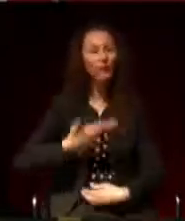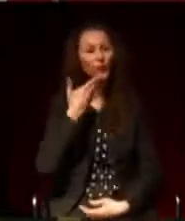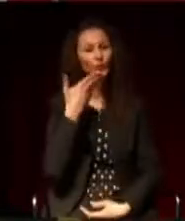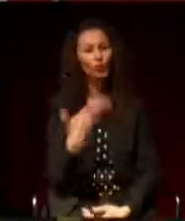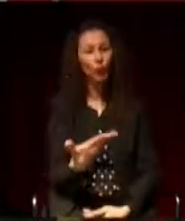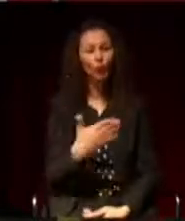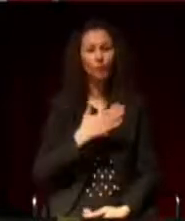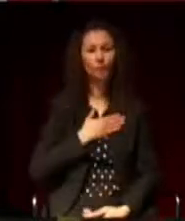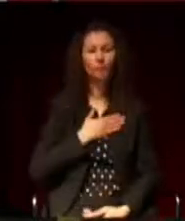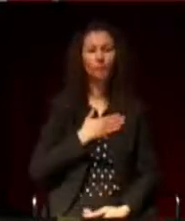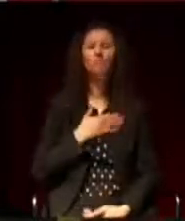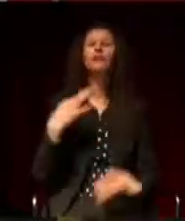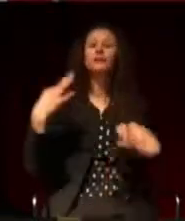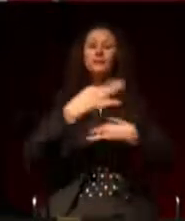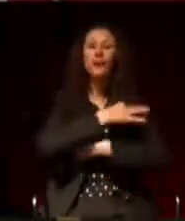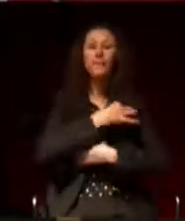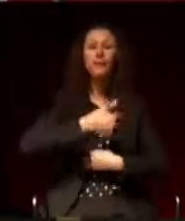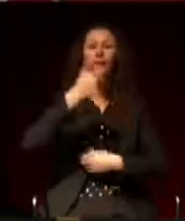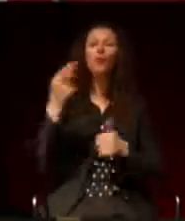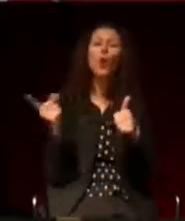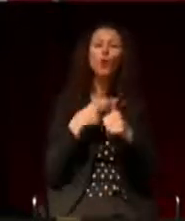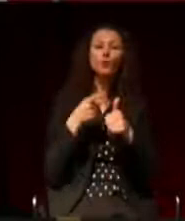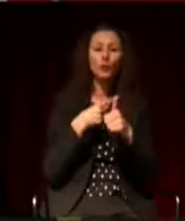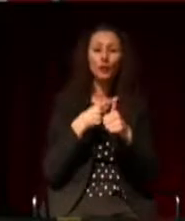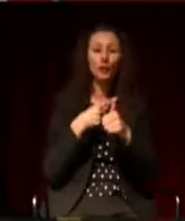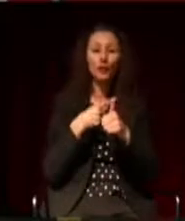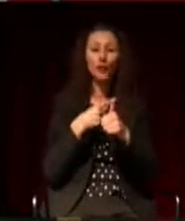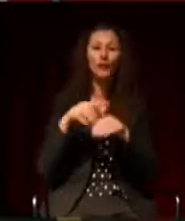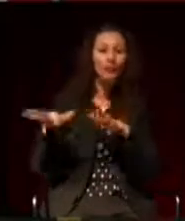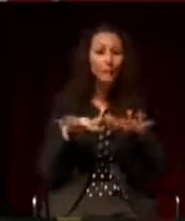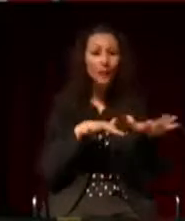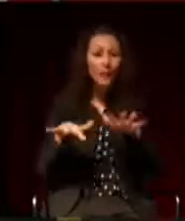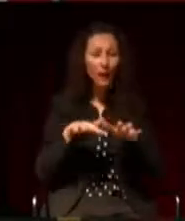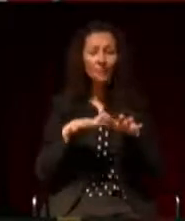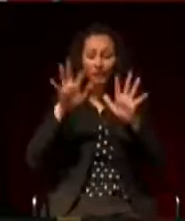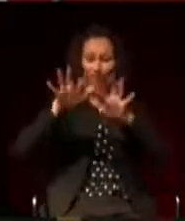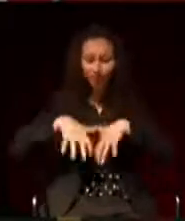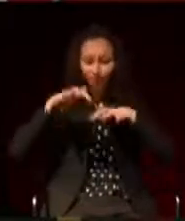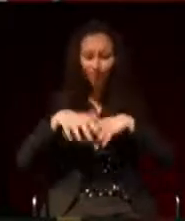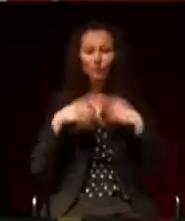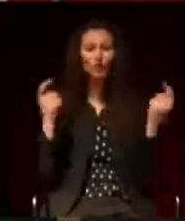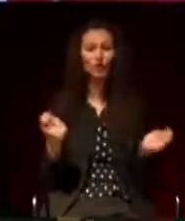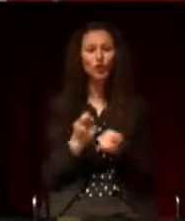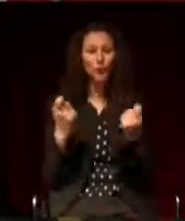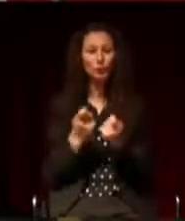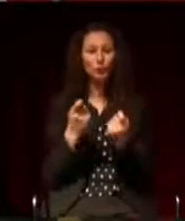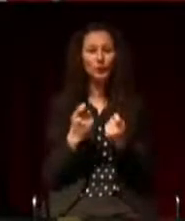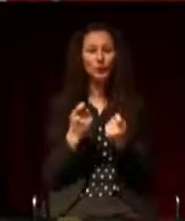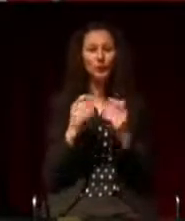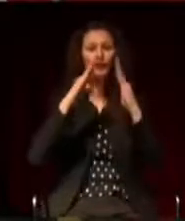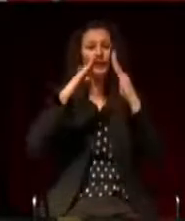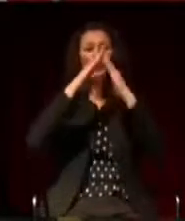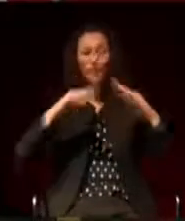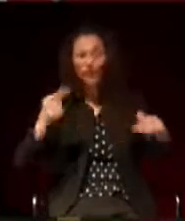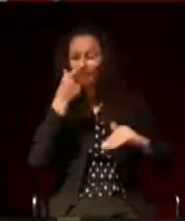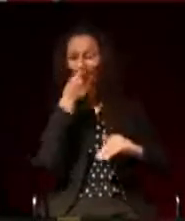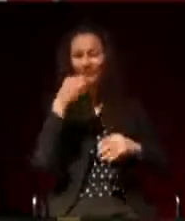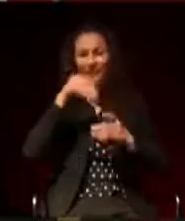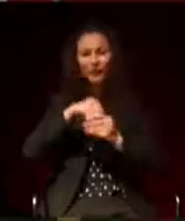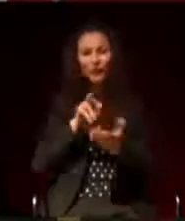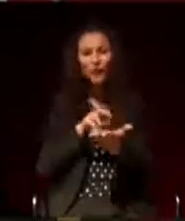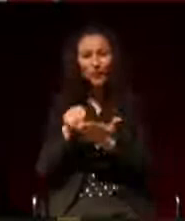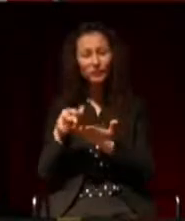sunuyorum. Sayın Başkanım, öncelikle depremde enkaz çalışmaları, çadır sürecinin